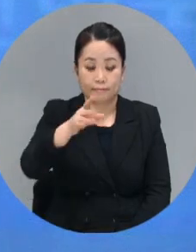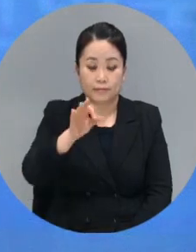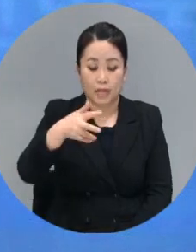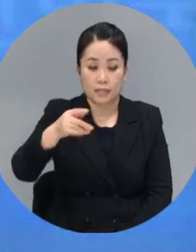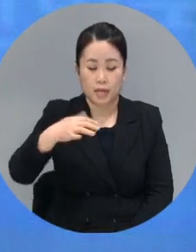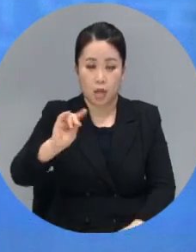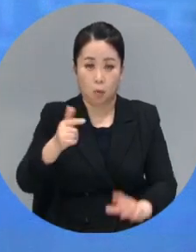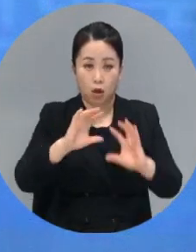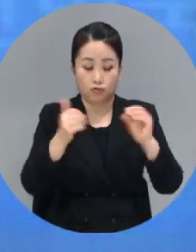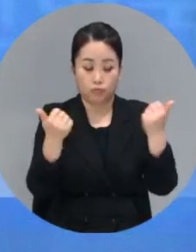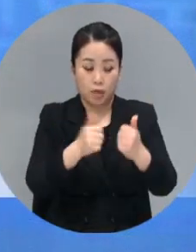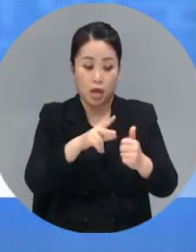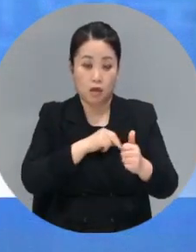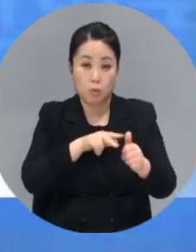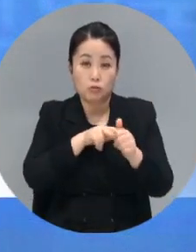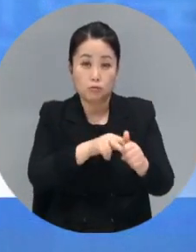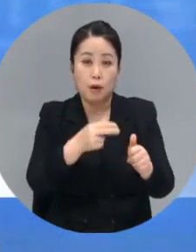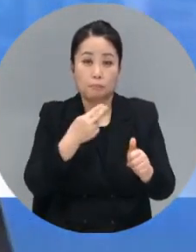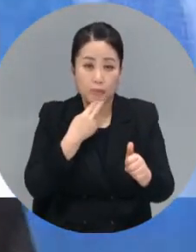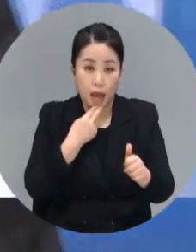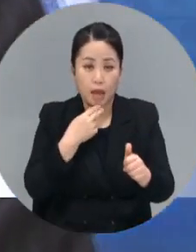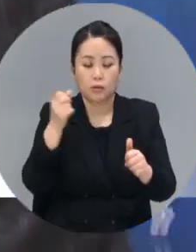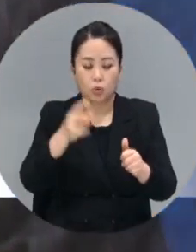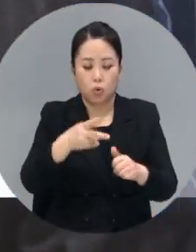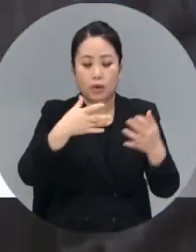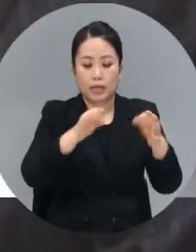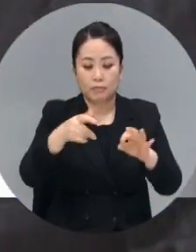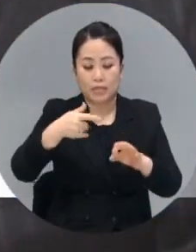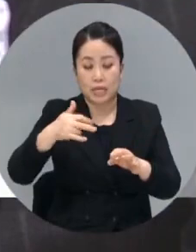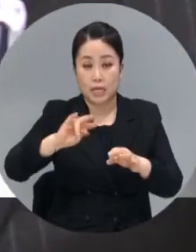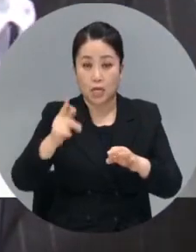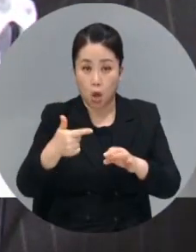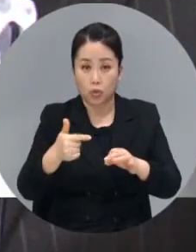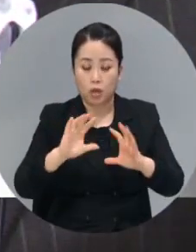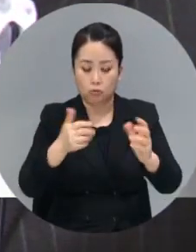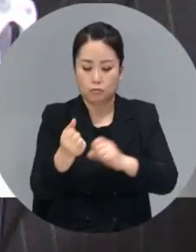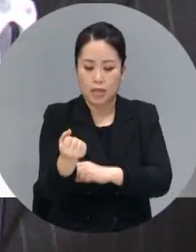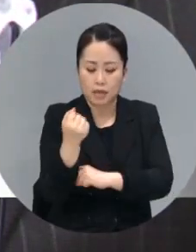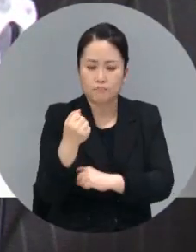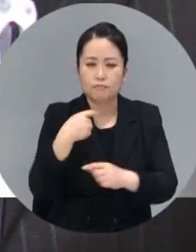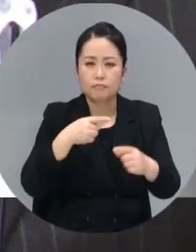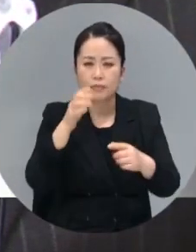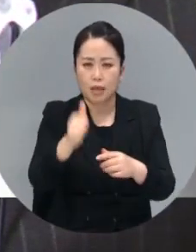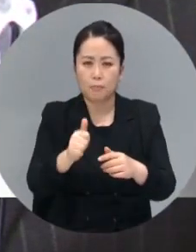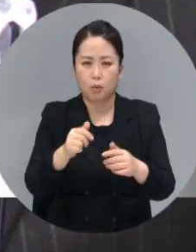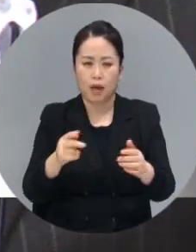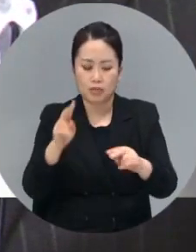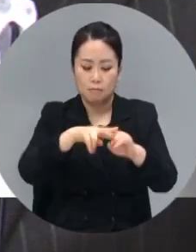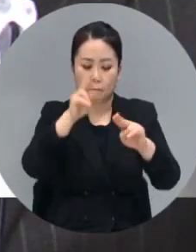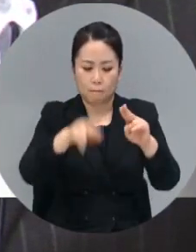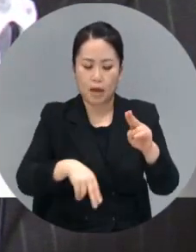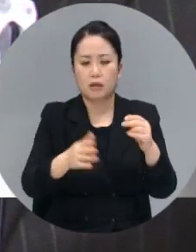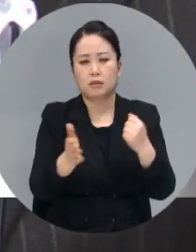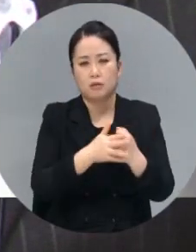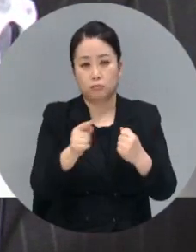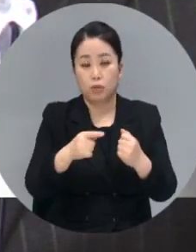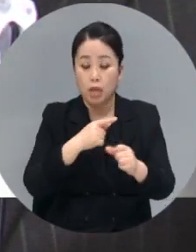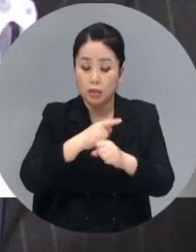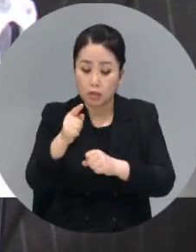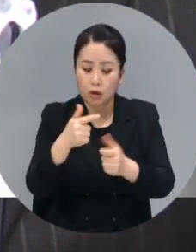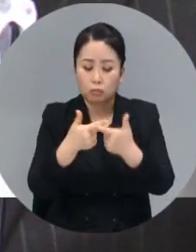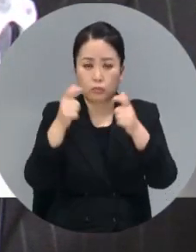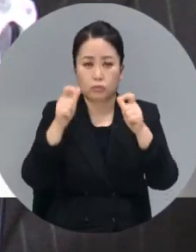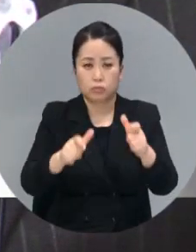장제원 국회의원의 불출마이다 김기현 국민의힘 당대표까지 사퇴하면서 내년 부산 지역